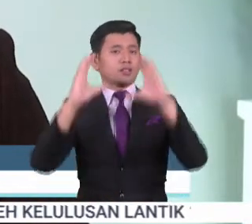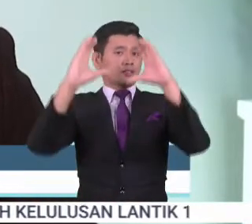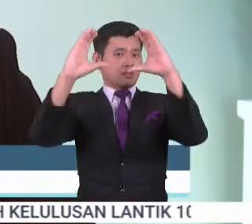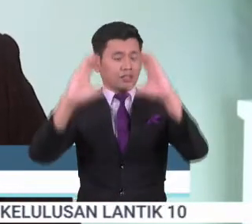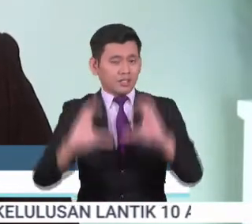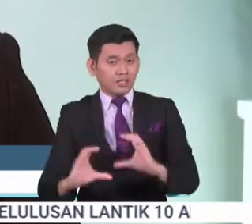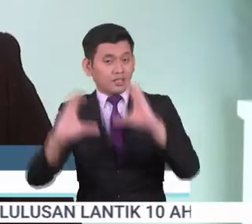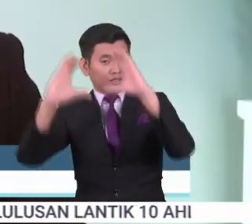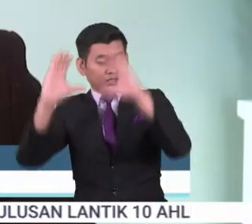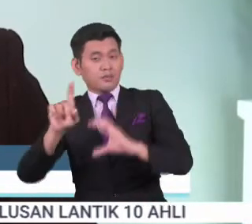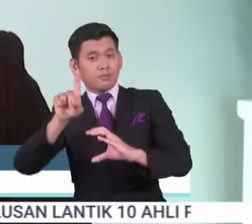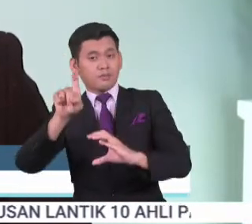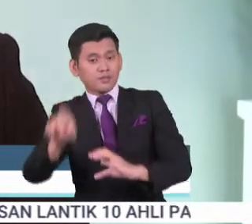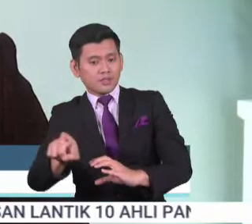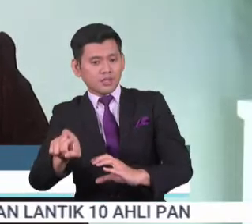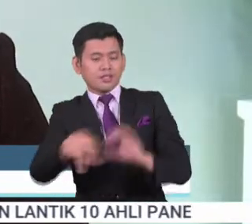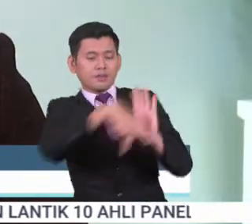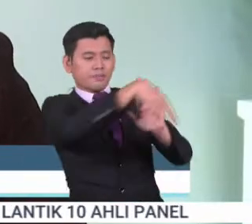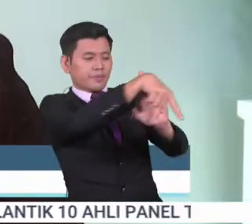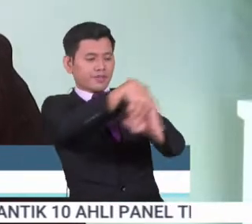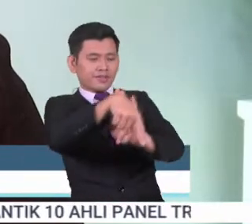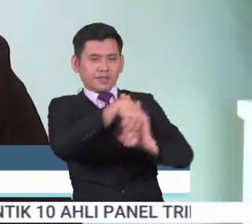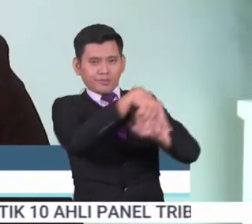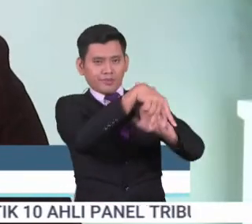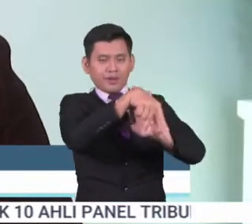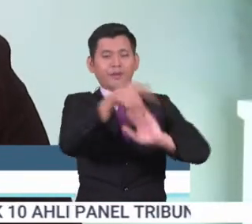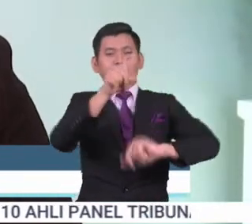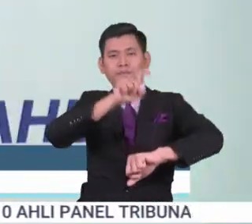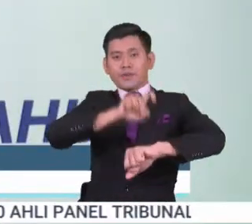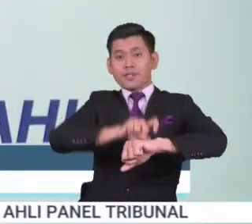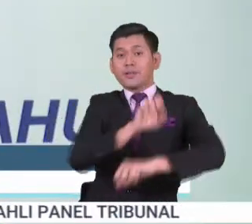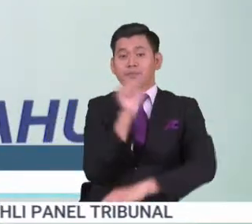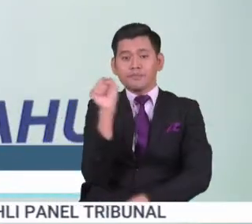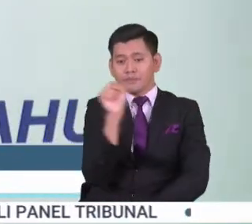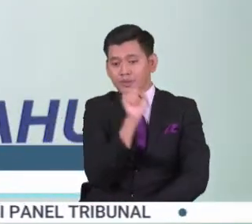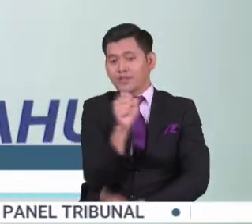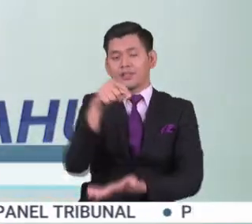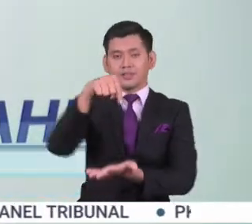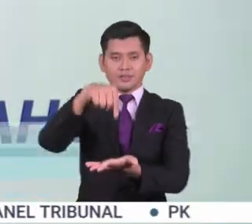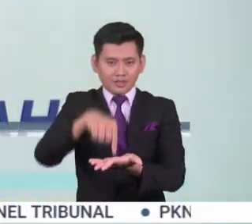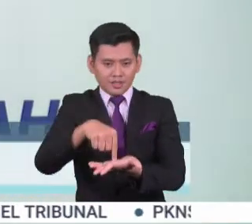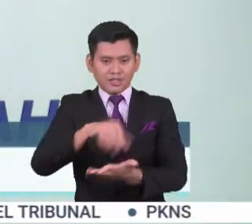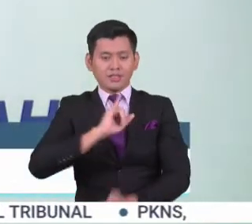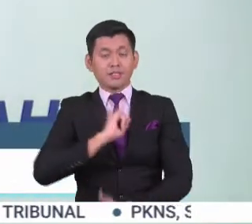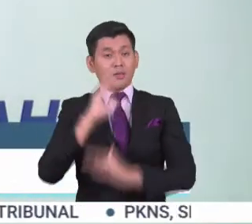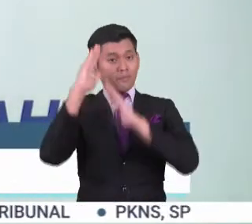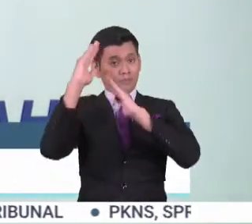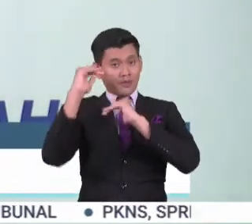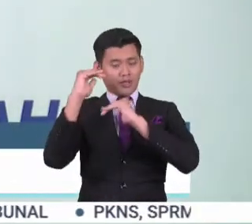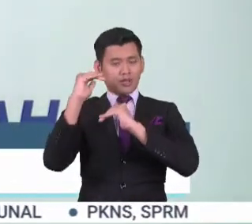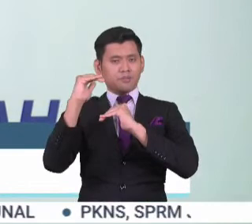teknik-teknik yang perlu dikeluarkan ataupun dipersembahkan di pentas Pra Kemuncak nanti. Saya berharap semoga saya